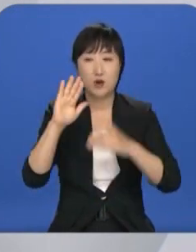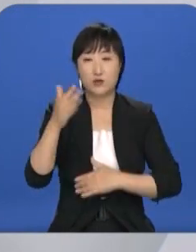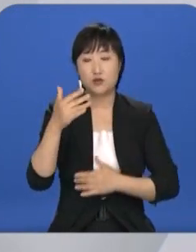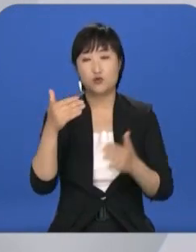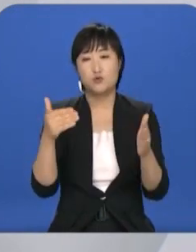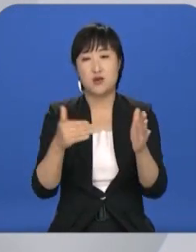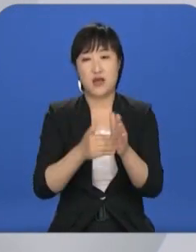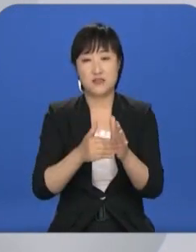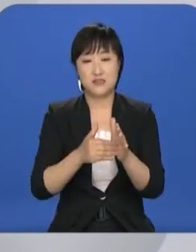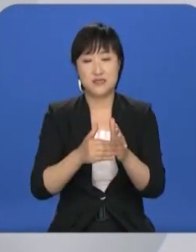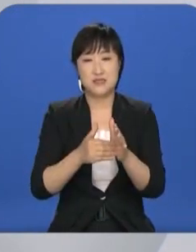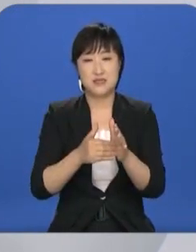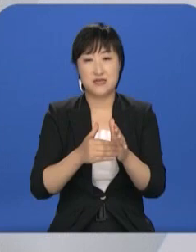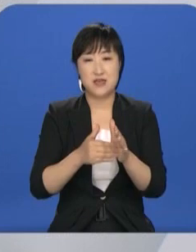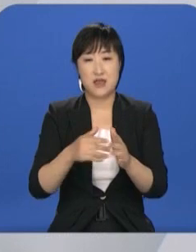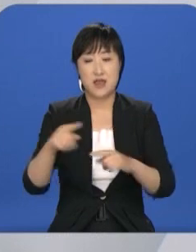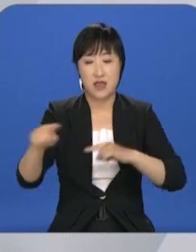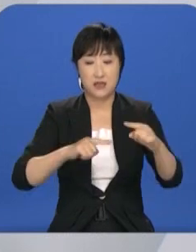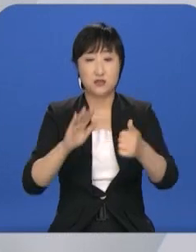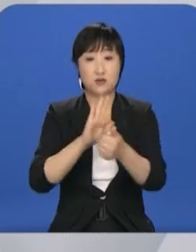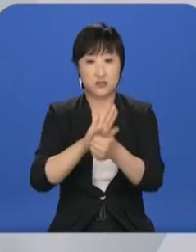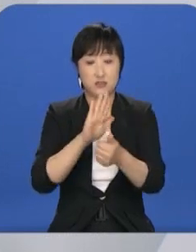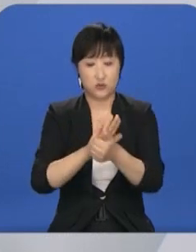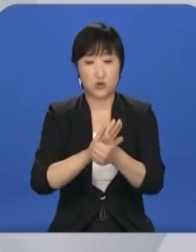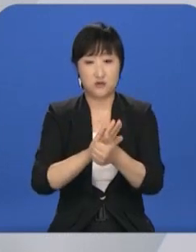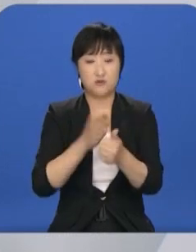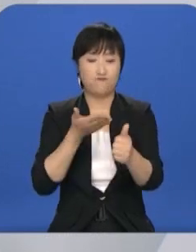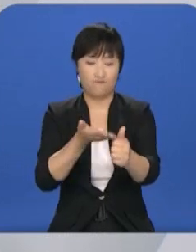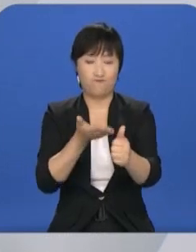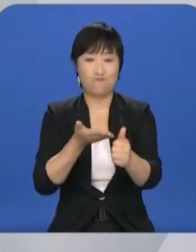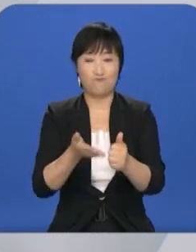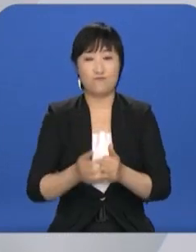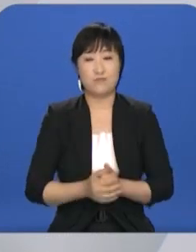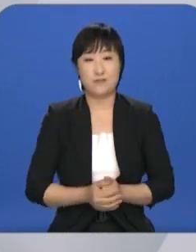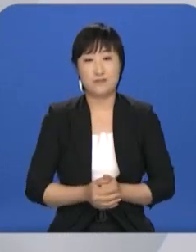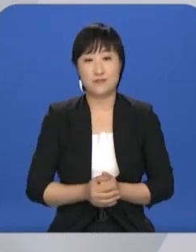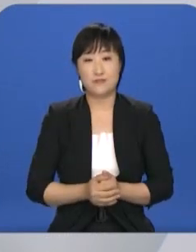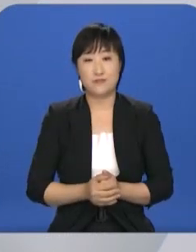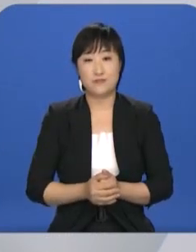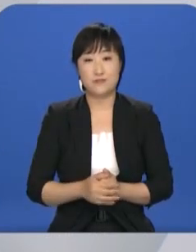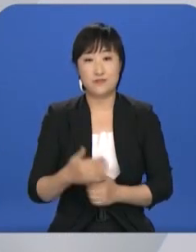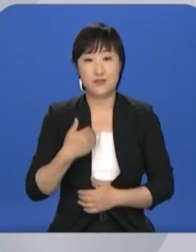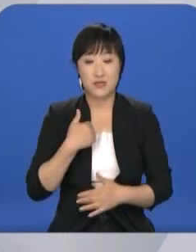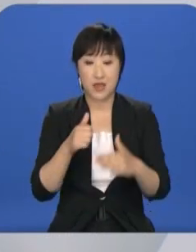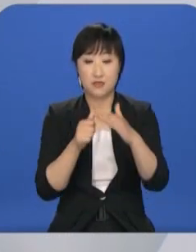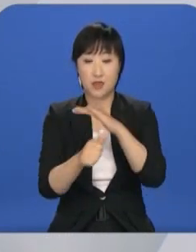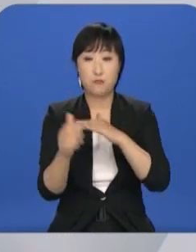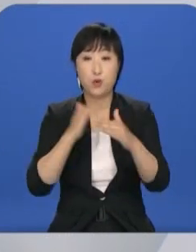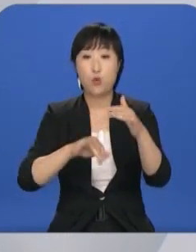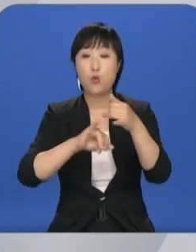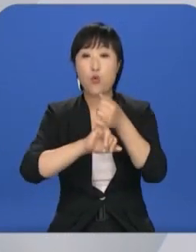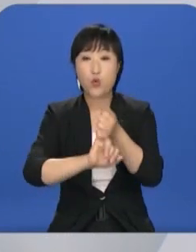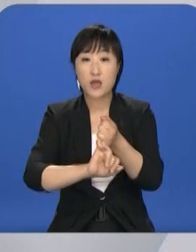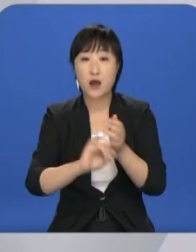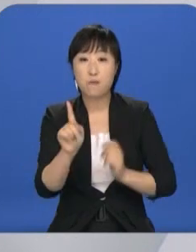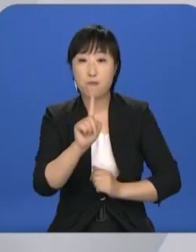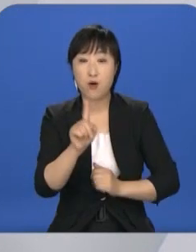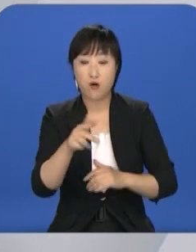될 수 있게 적극적인 행정 지원을 아끼지 않겠습니다. 제 대표 공약인